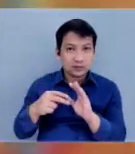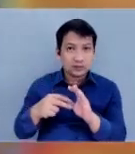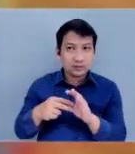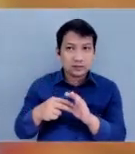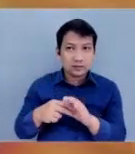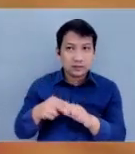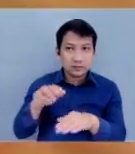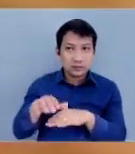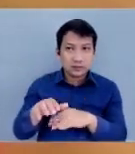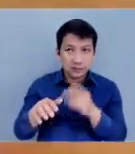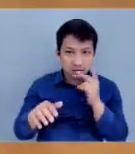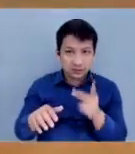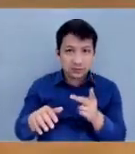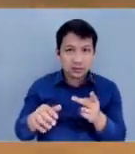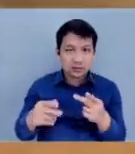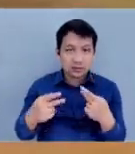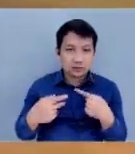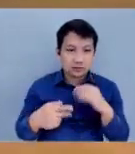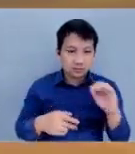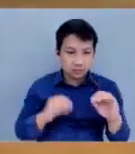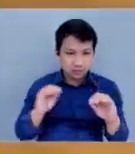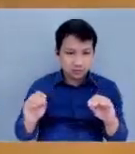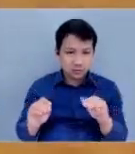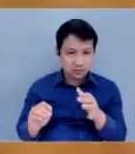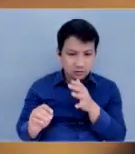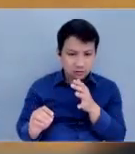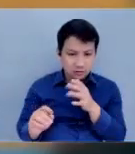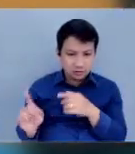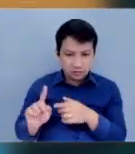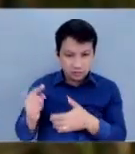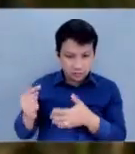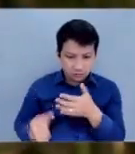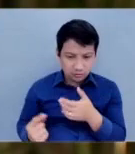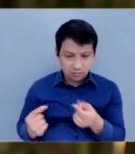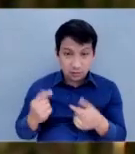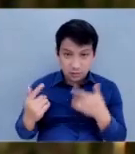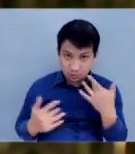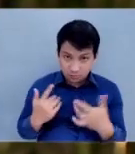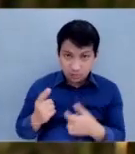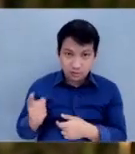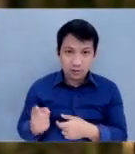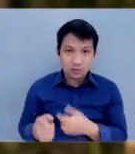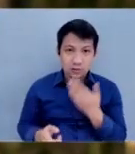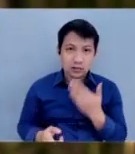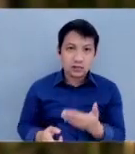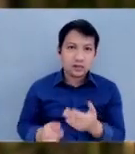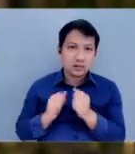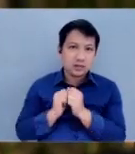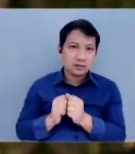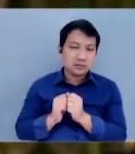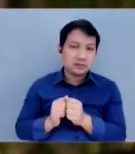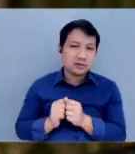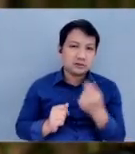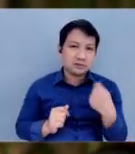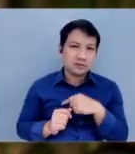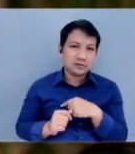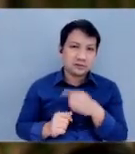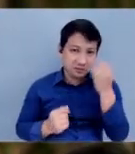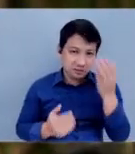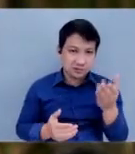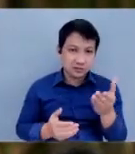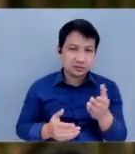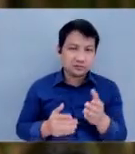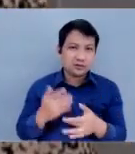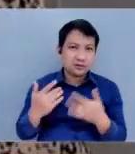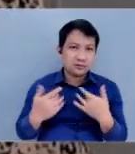po, kinakausap ko talaga siya kung anong ginawa niya, nag-enjoy ba siya. Thank you for being with us. And I'm sure marami sa mga kapatid natin, sobrang na-inspire